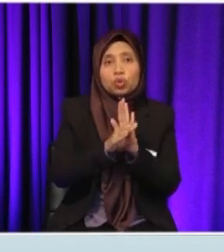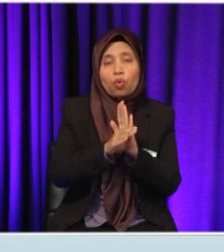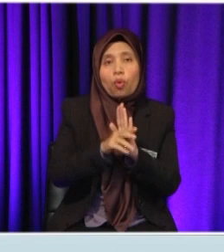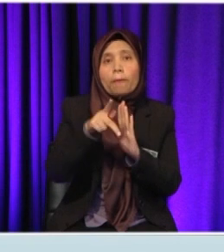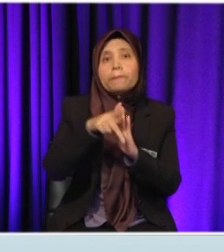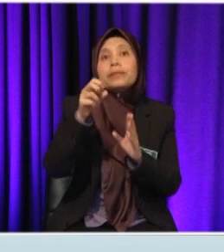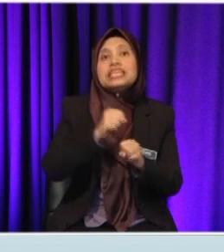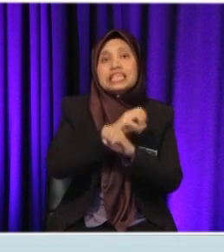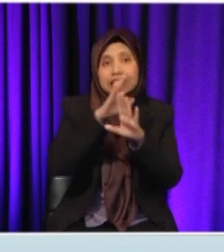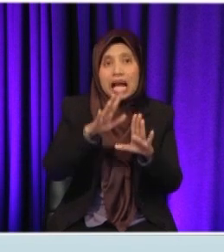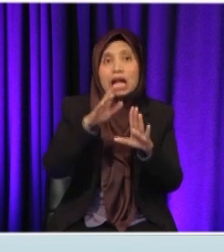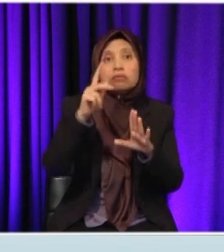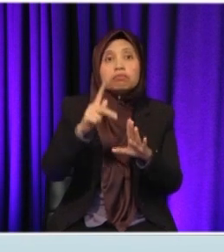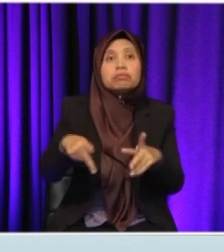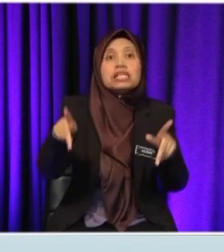bahawa